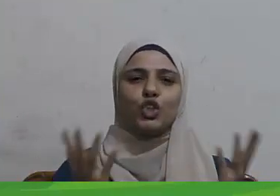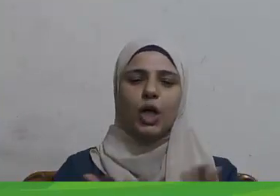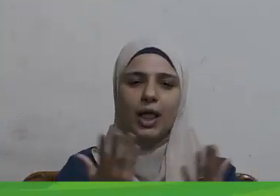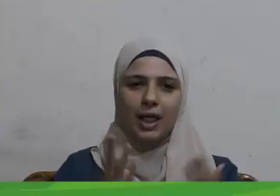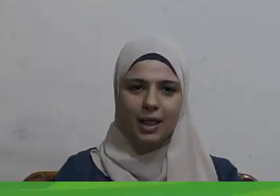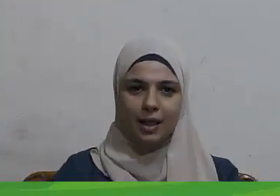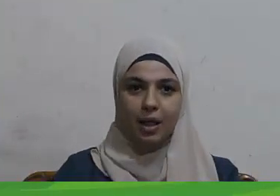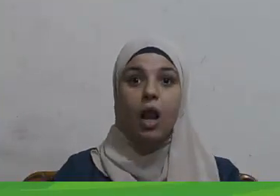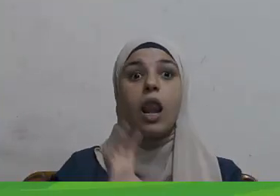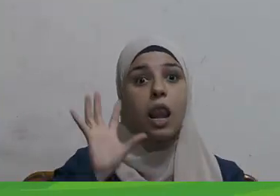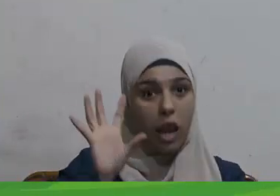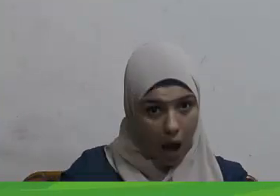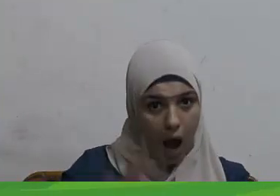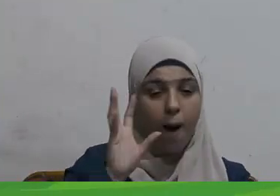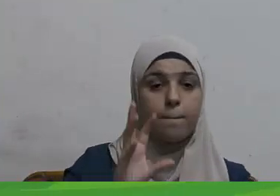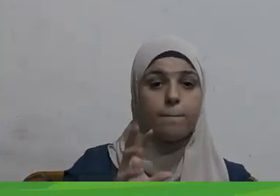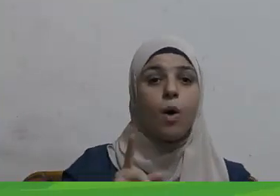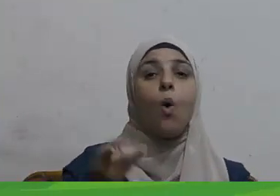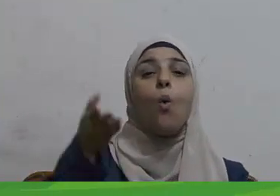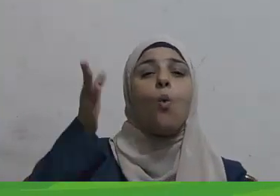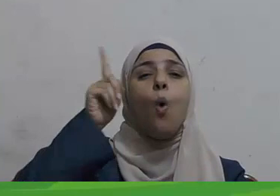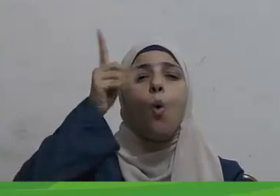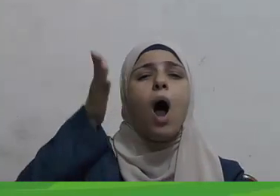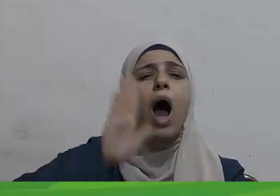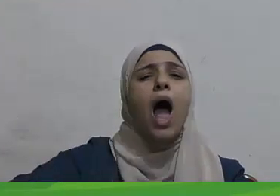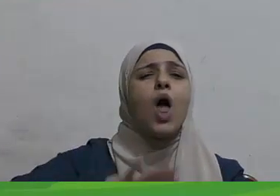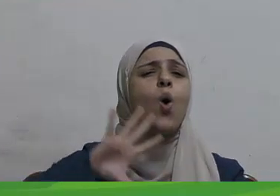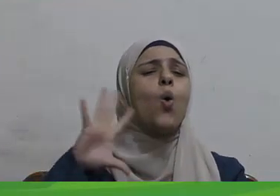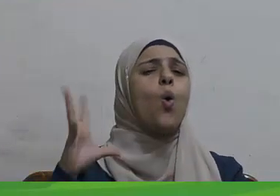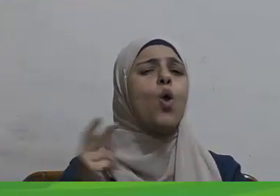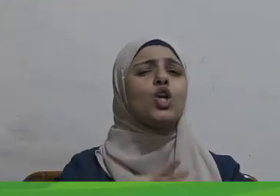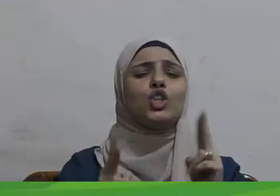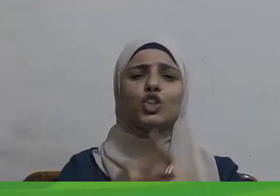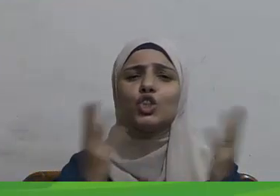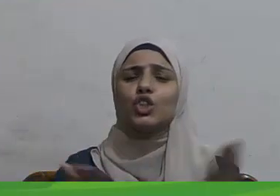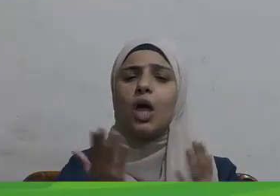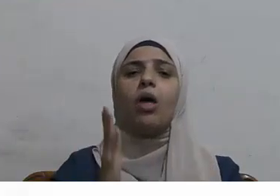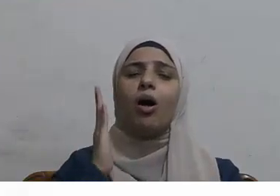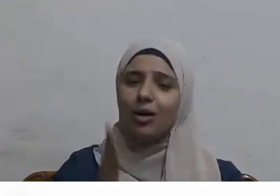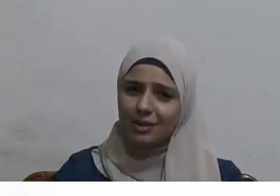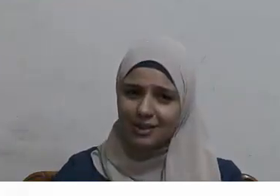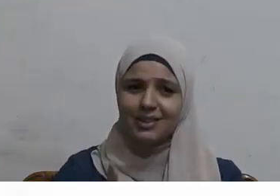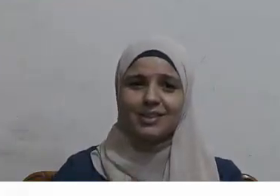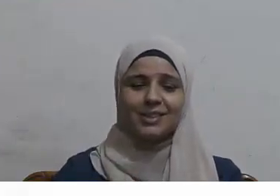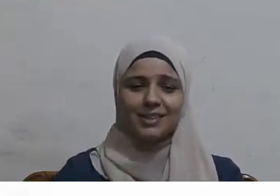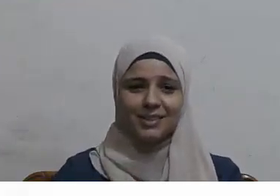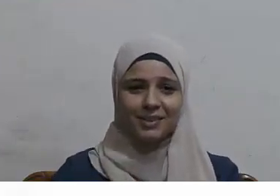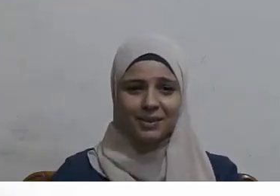نعم، وهو على كل شيء قدير.